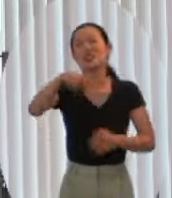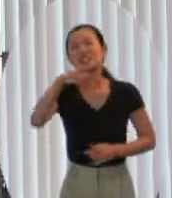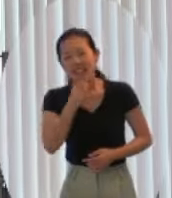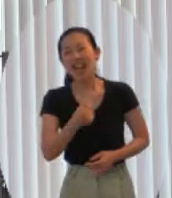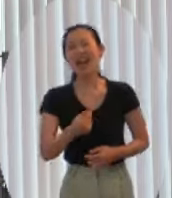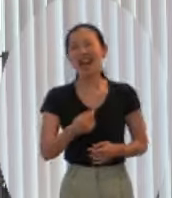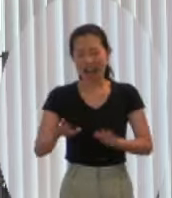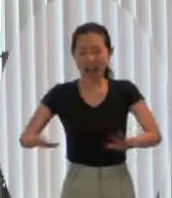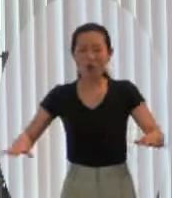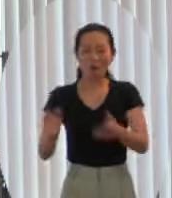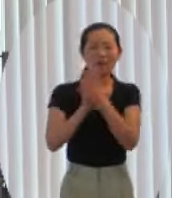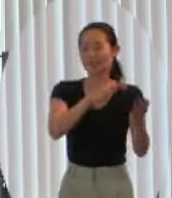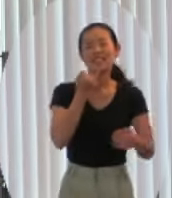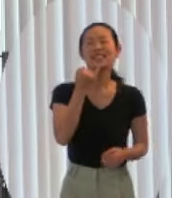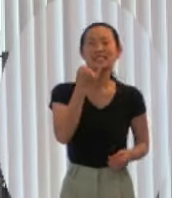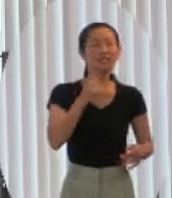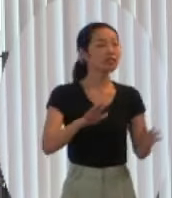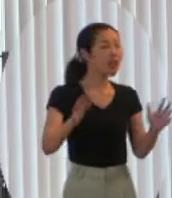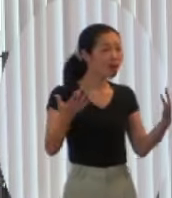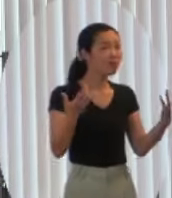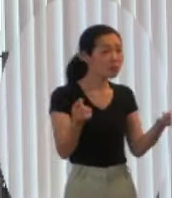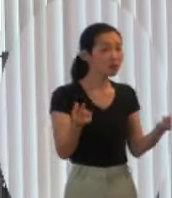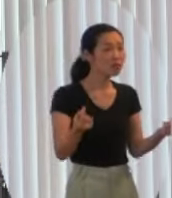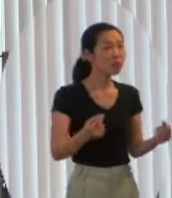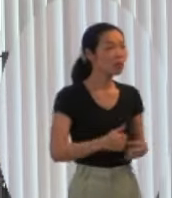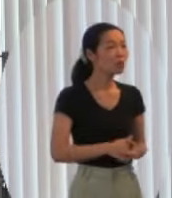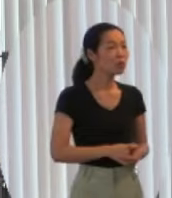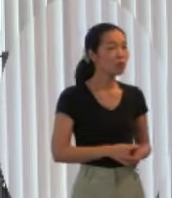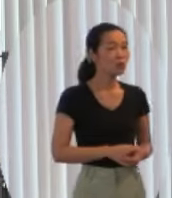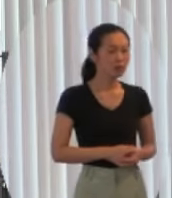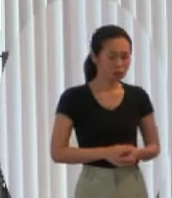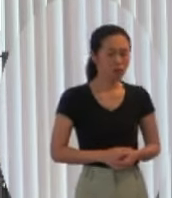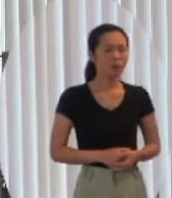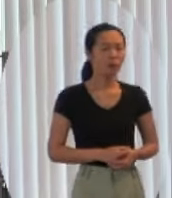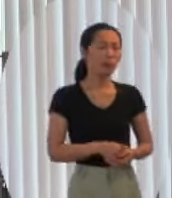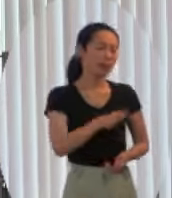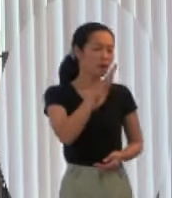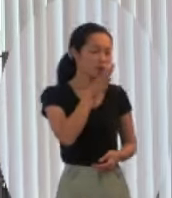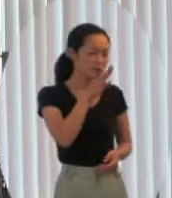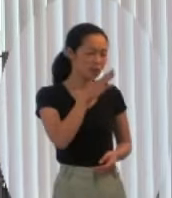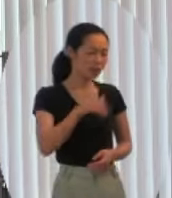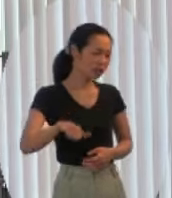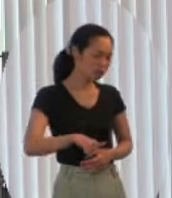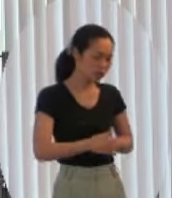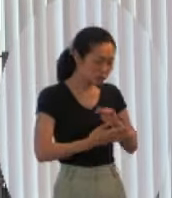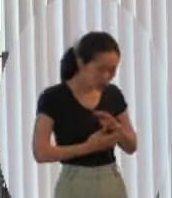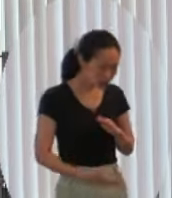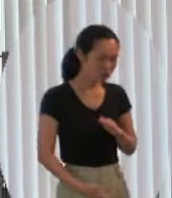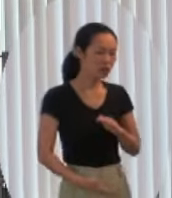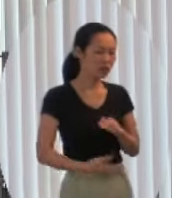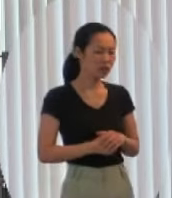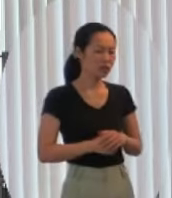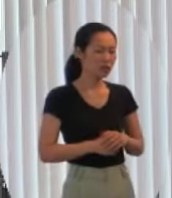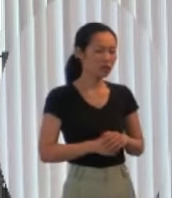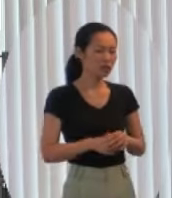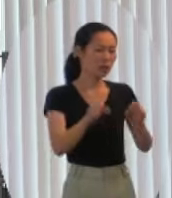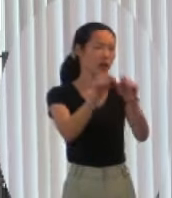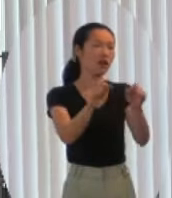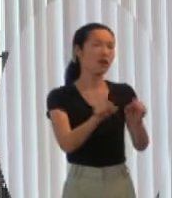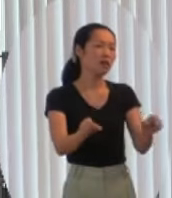構造になってしまって、まあ、これは人間の罪深さというかね、愚かさの結果です